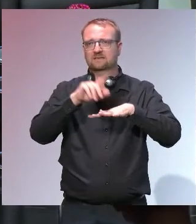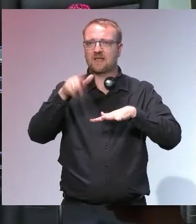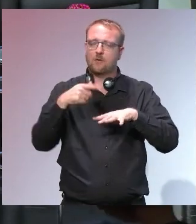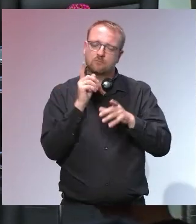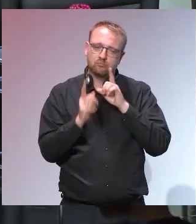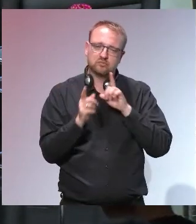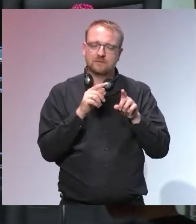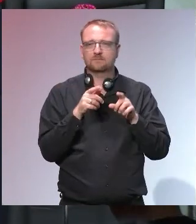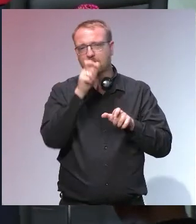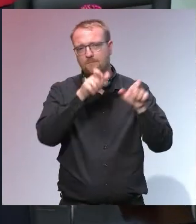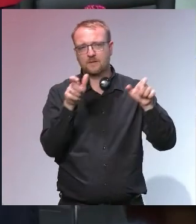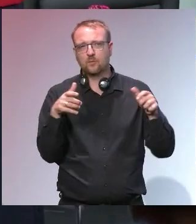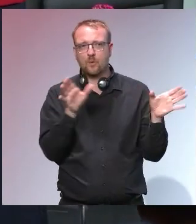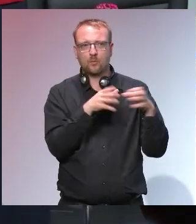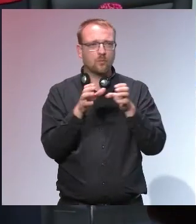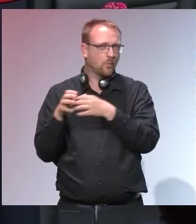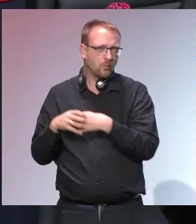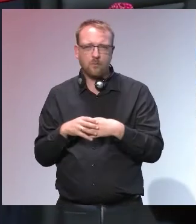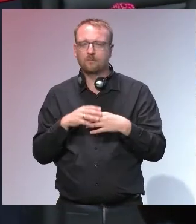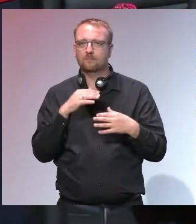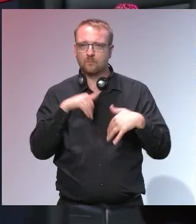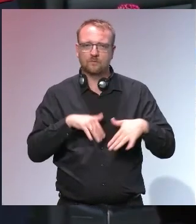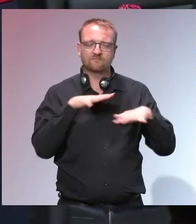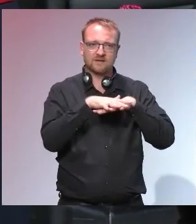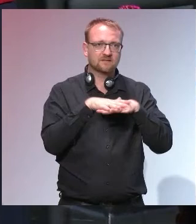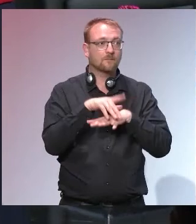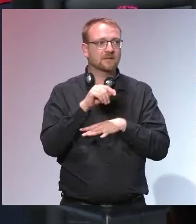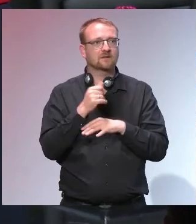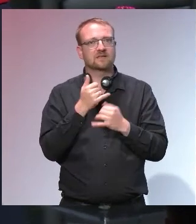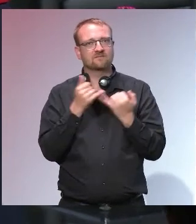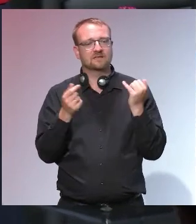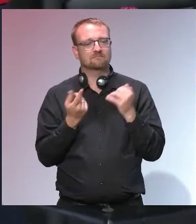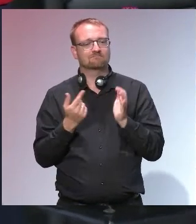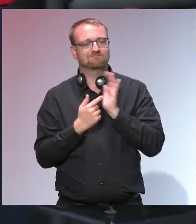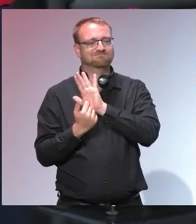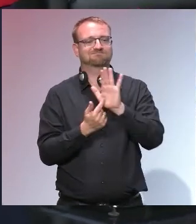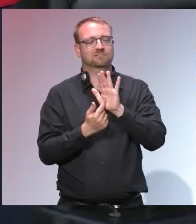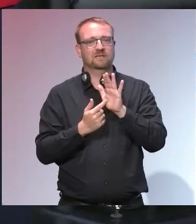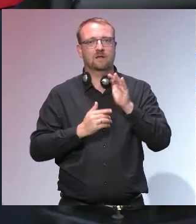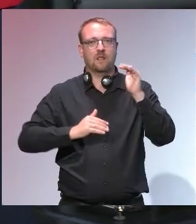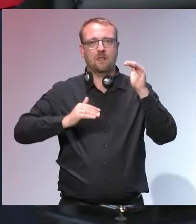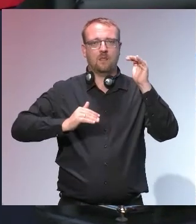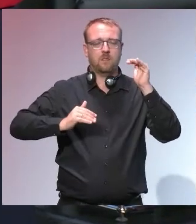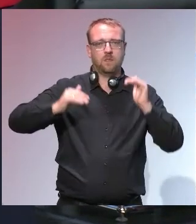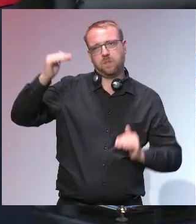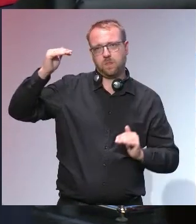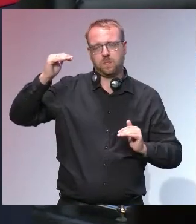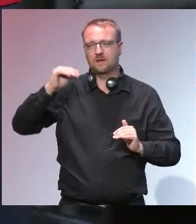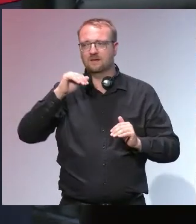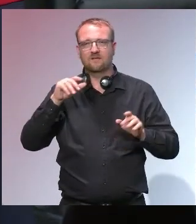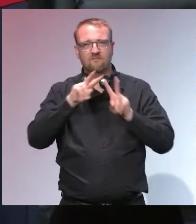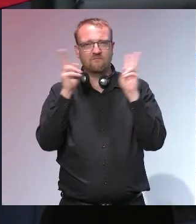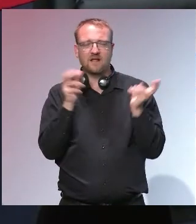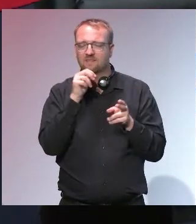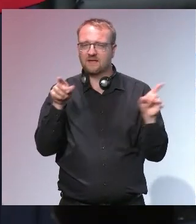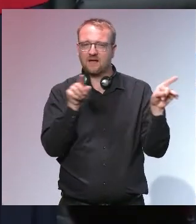Personengruppen versus anderen. Ja. Ja. Das ist ein Zeichen der Ungleichheit, der großen Ungleichheit auf dieser Welt. Jetzt sind